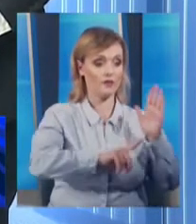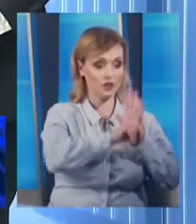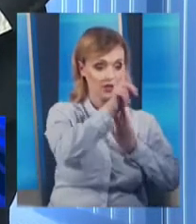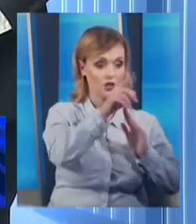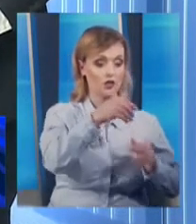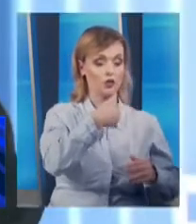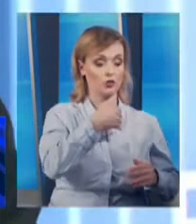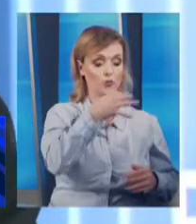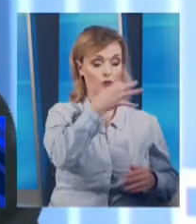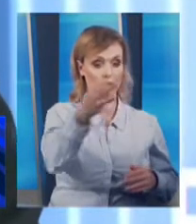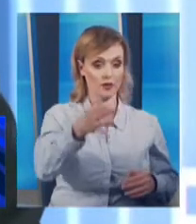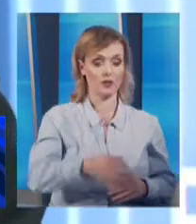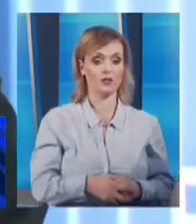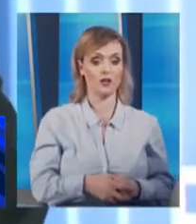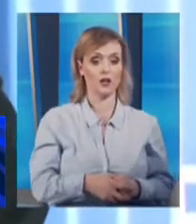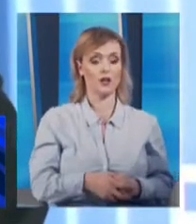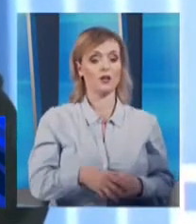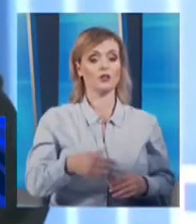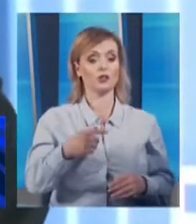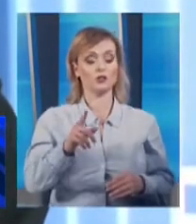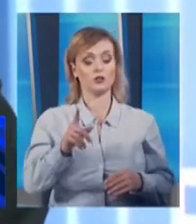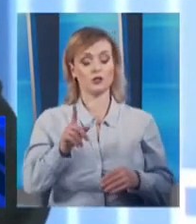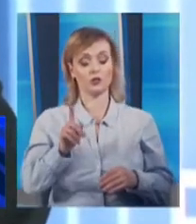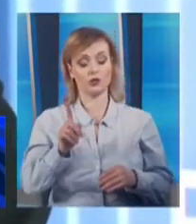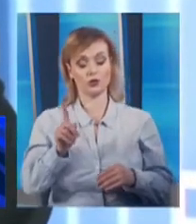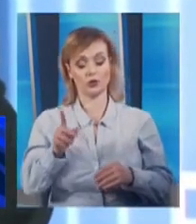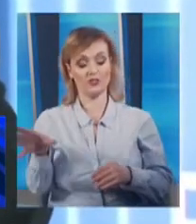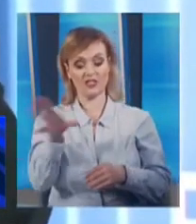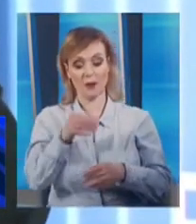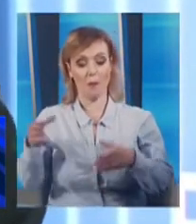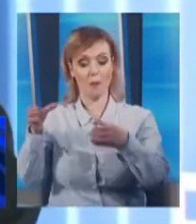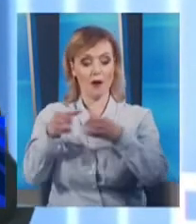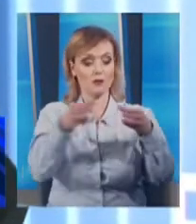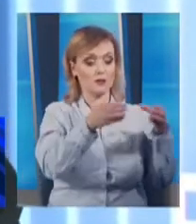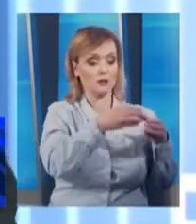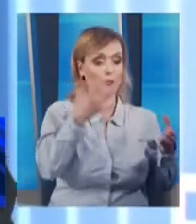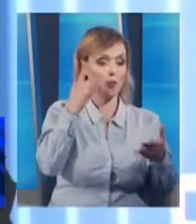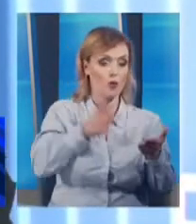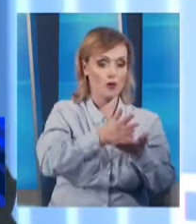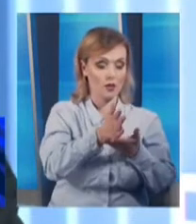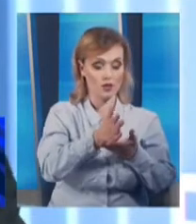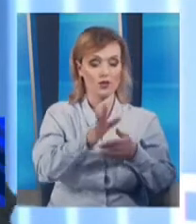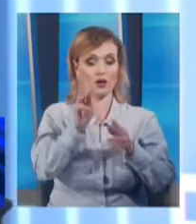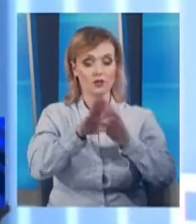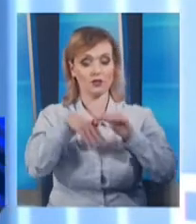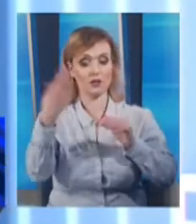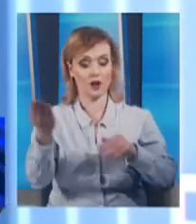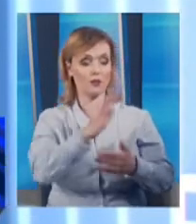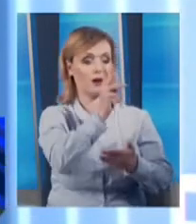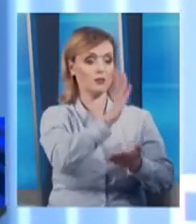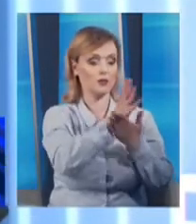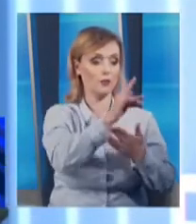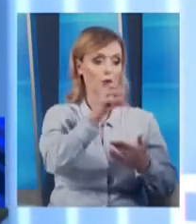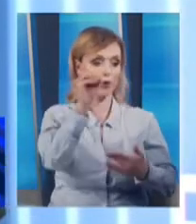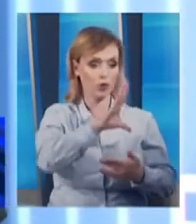candidat comun, astfel încât toate forțele democratice, pro-europene, pro-românești, să-și poată conjuga eforturile, aduna toate energiile într-un singur punct,